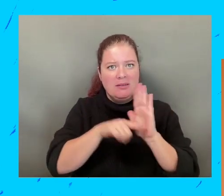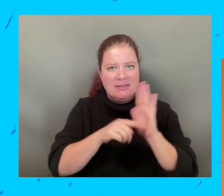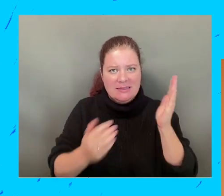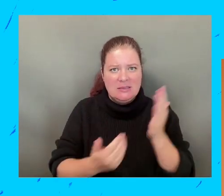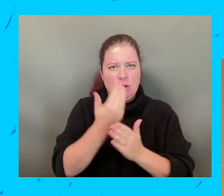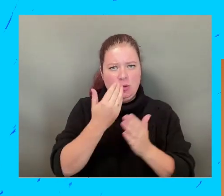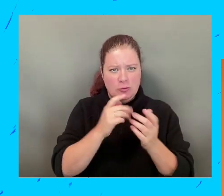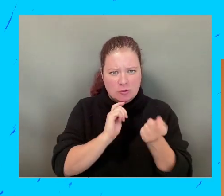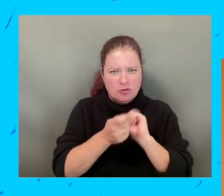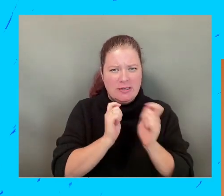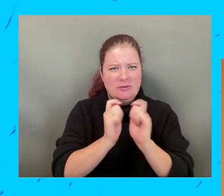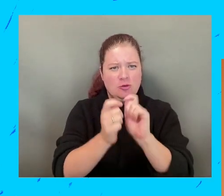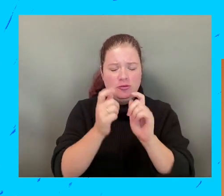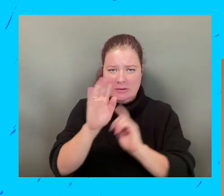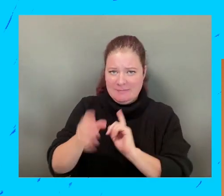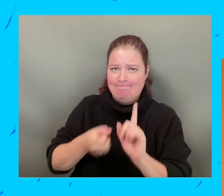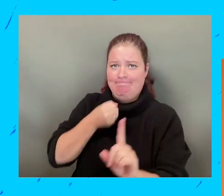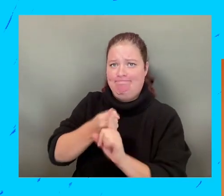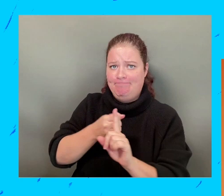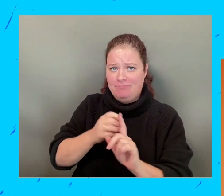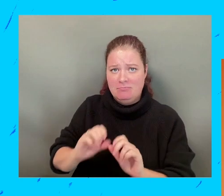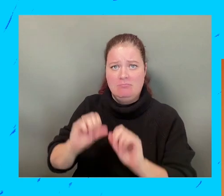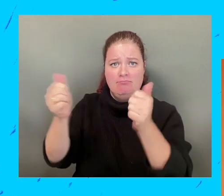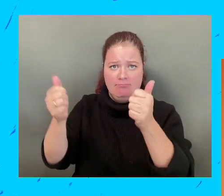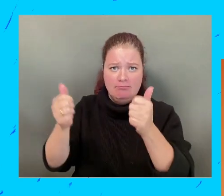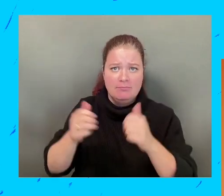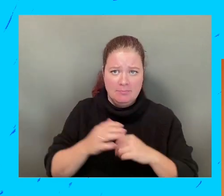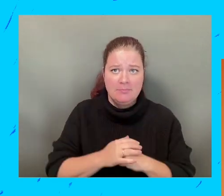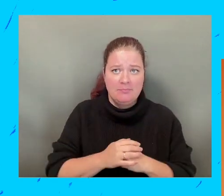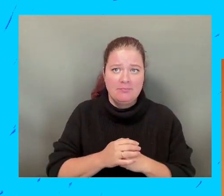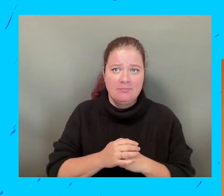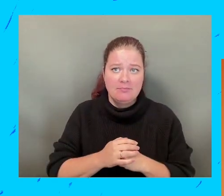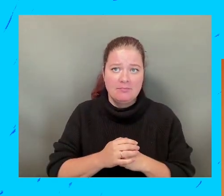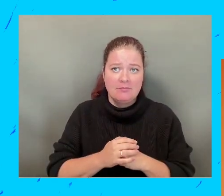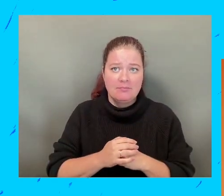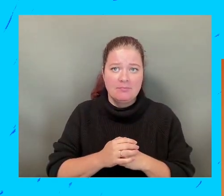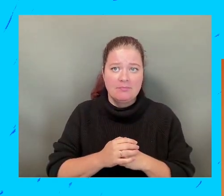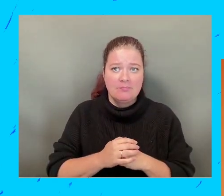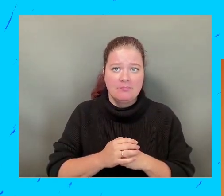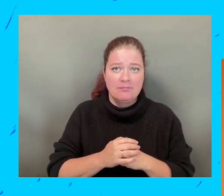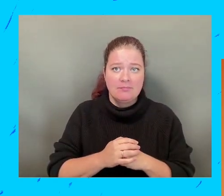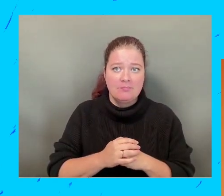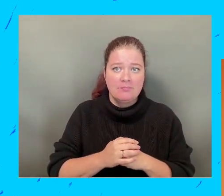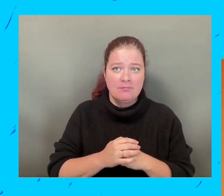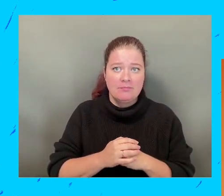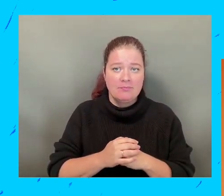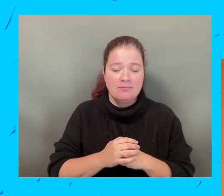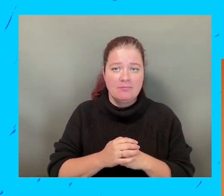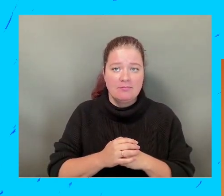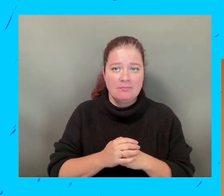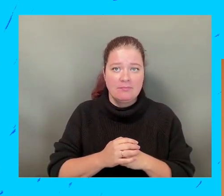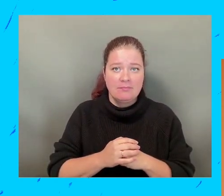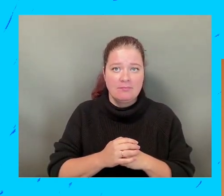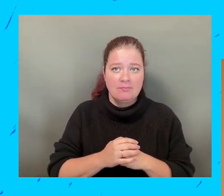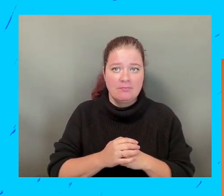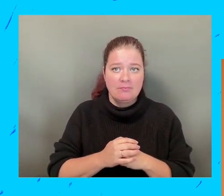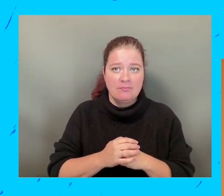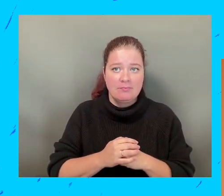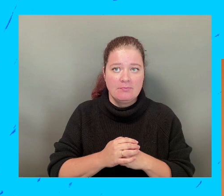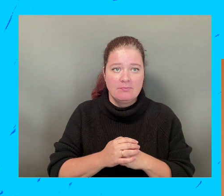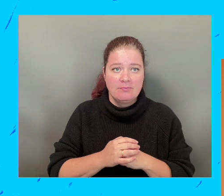difficile de créer ne souffrent pas les effets, ils ne savent pas de quoi il s'agit, ils ne